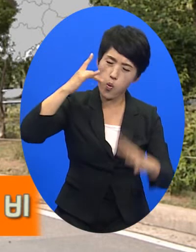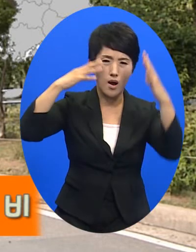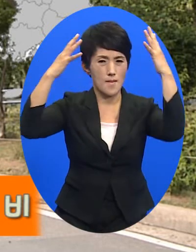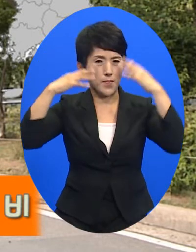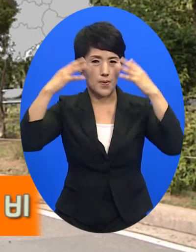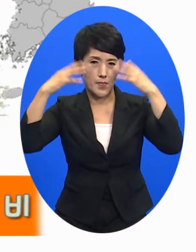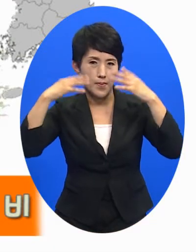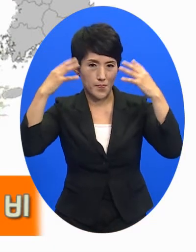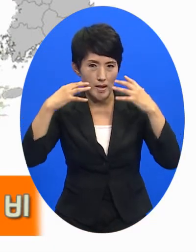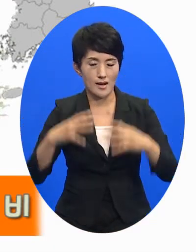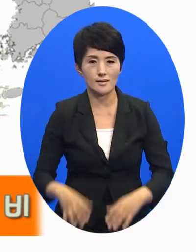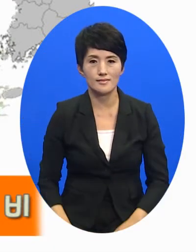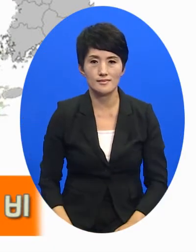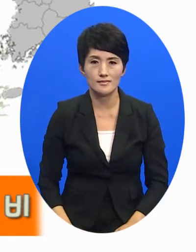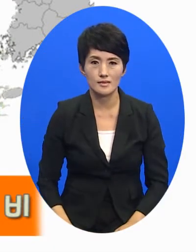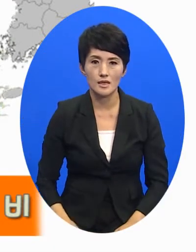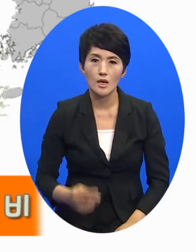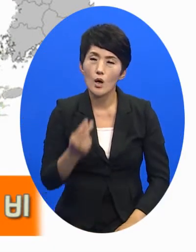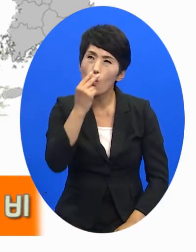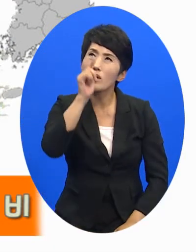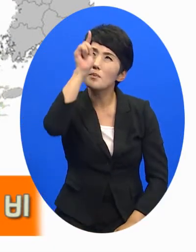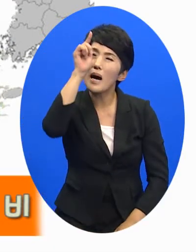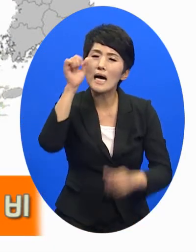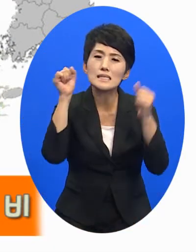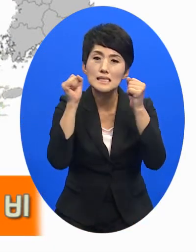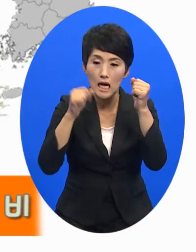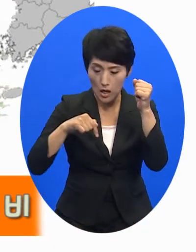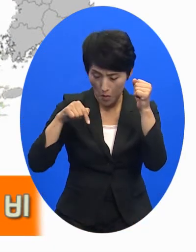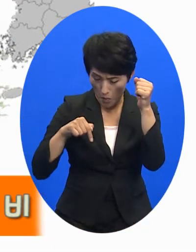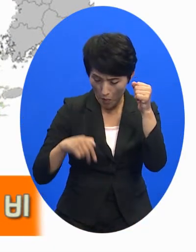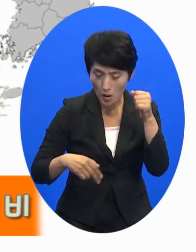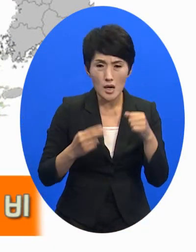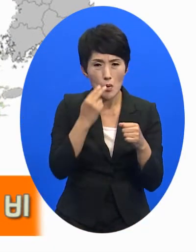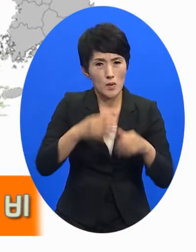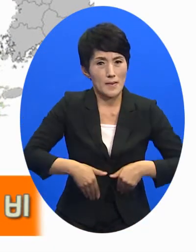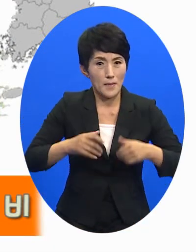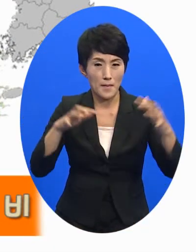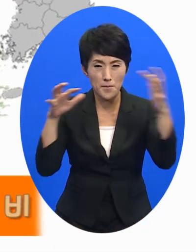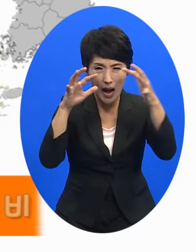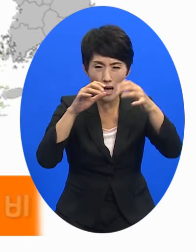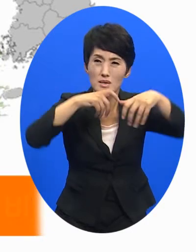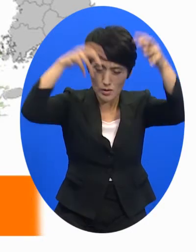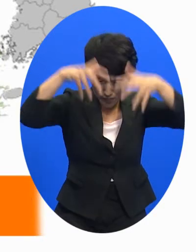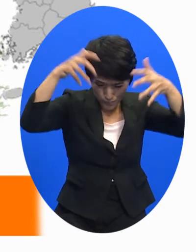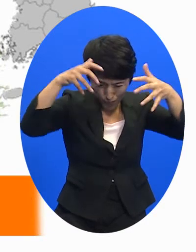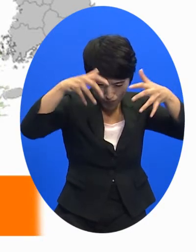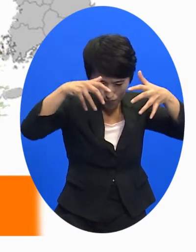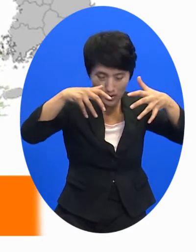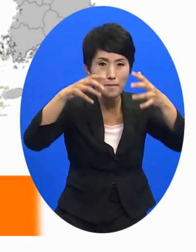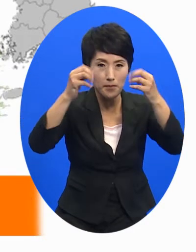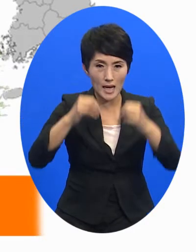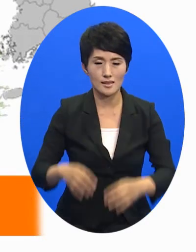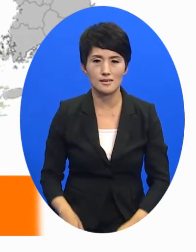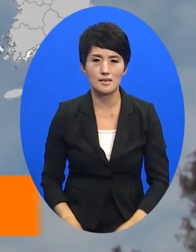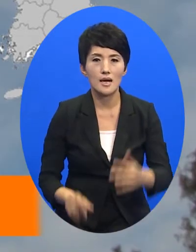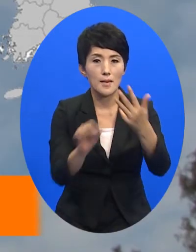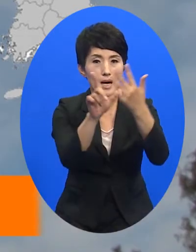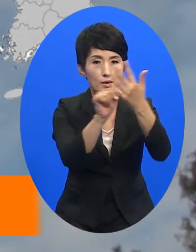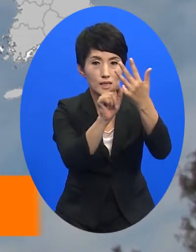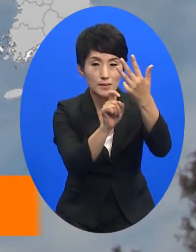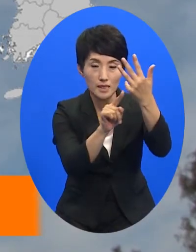보이겠습니다. 한편 대기 불안정에 의해 국지적으로 많은 비가 올 때가 있겠습니다. 마지막으로 8월